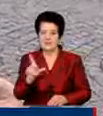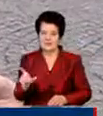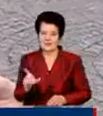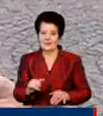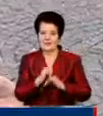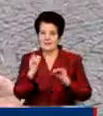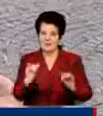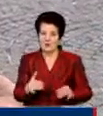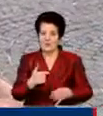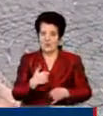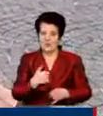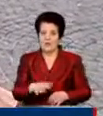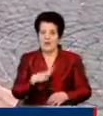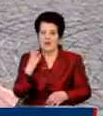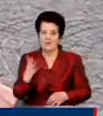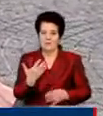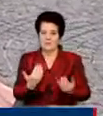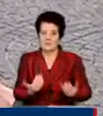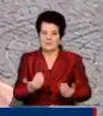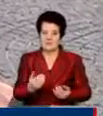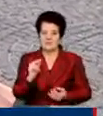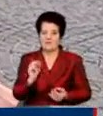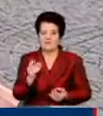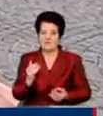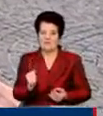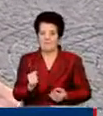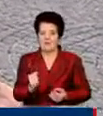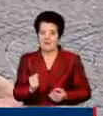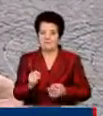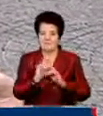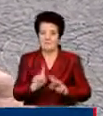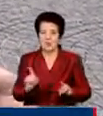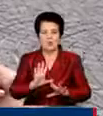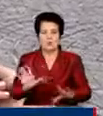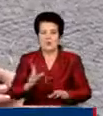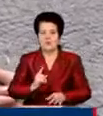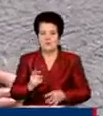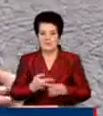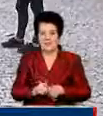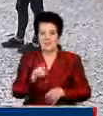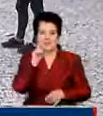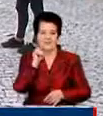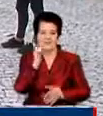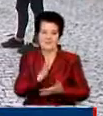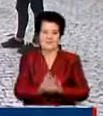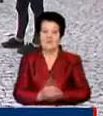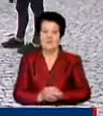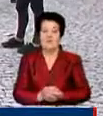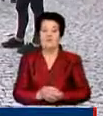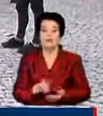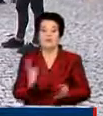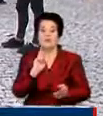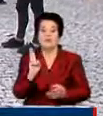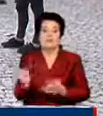să se dezvolte și pentru mine a fost astăzi ceva inedit pentru că nu m-am așteptat că o să fie atâta tineret. Cei care s-au